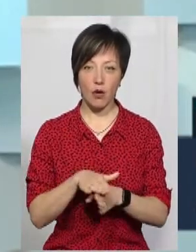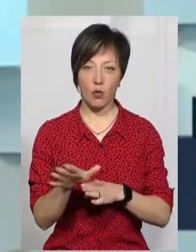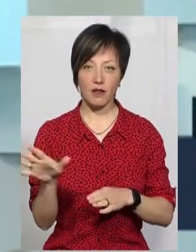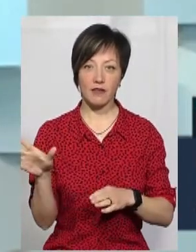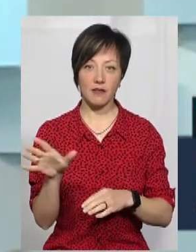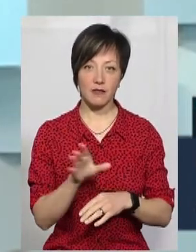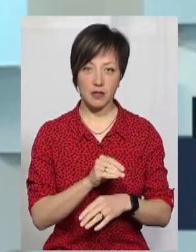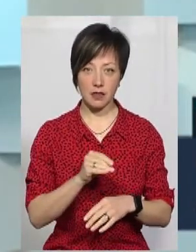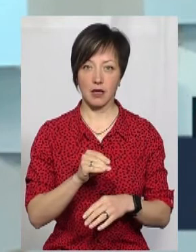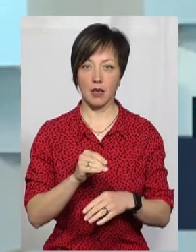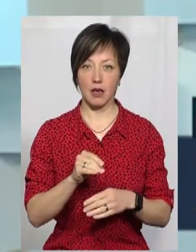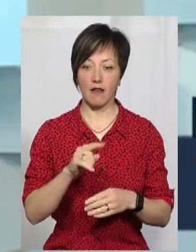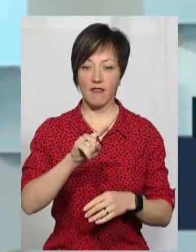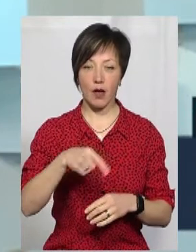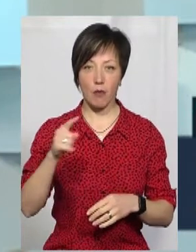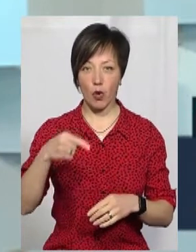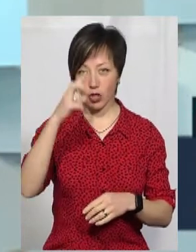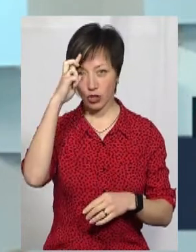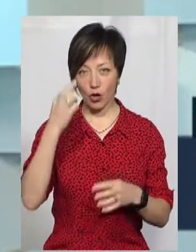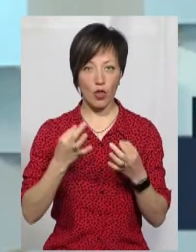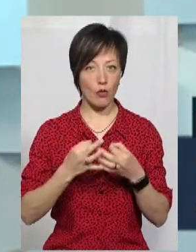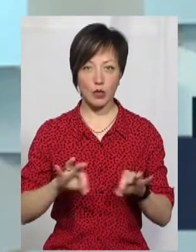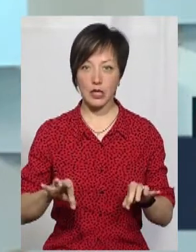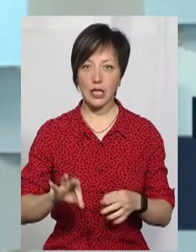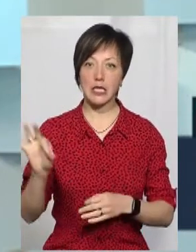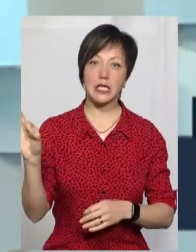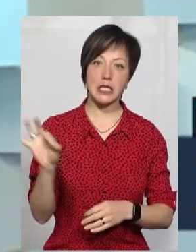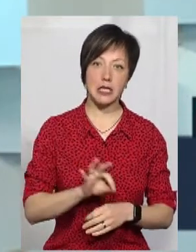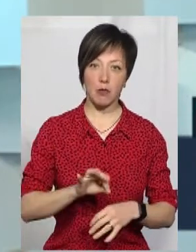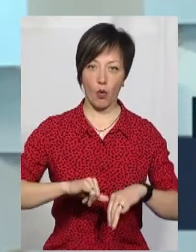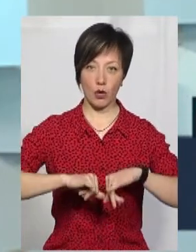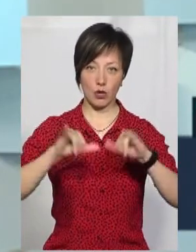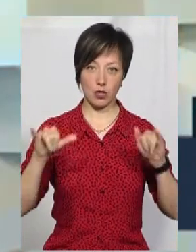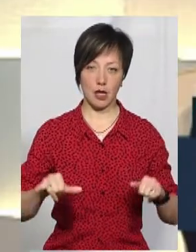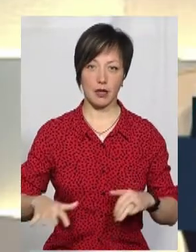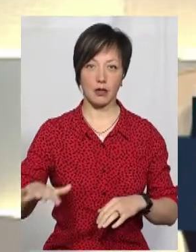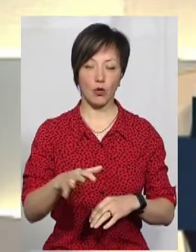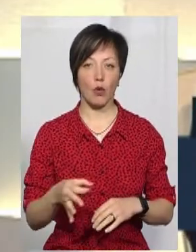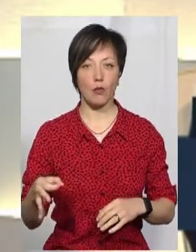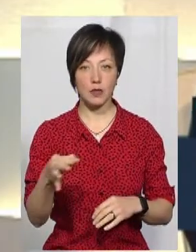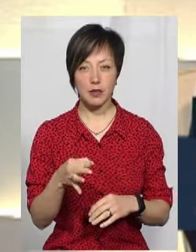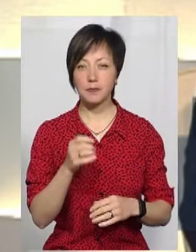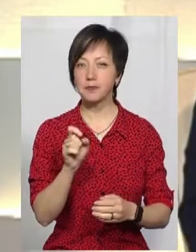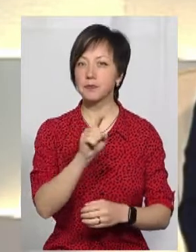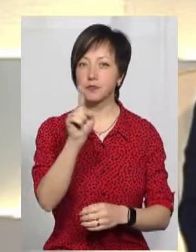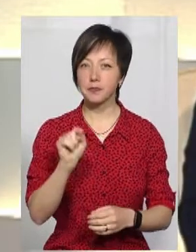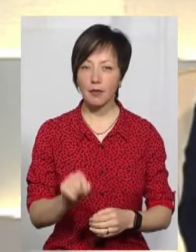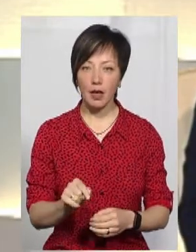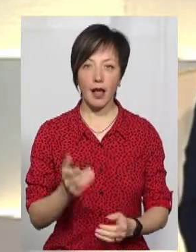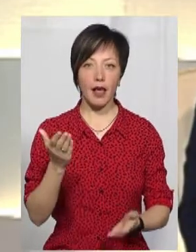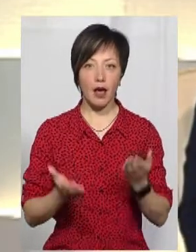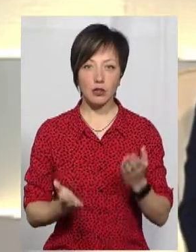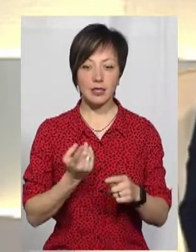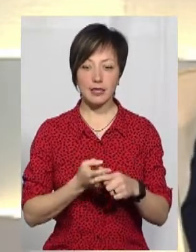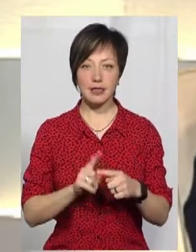приписи, які встановлені держави, для того, щоб не допустити стрімкого зростання захворюваності на території області. Дозвольте уточнити, якщо оці 2